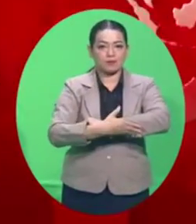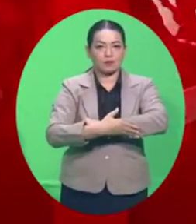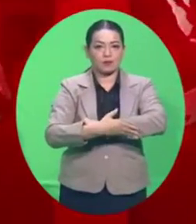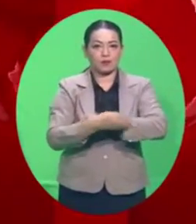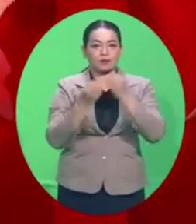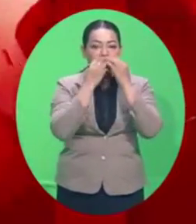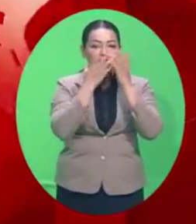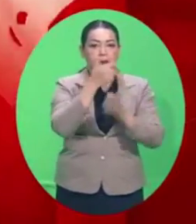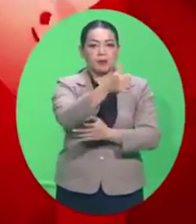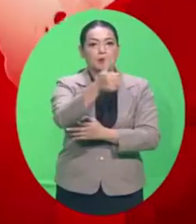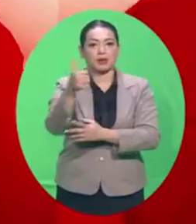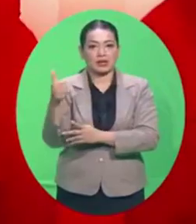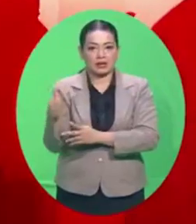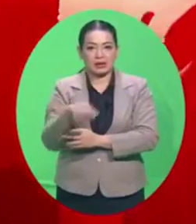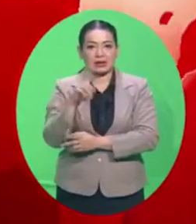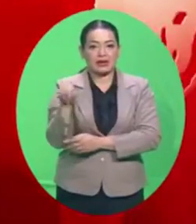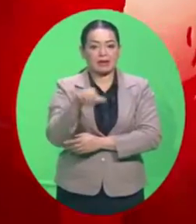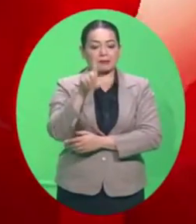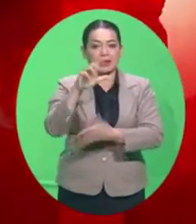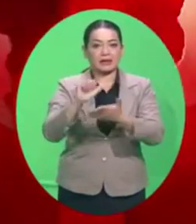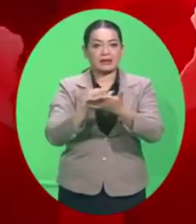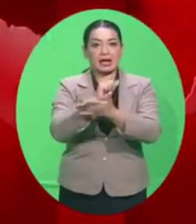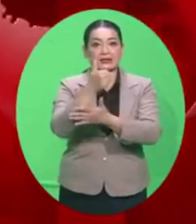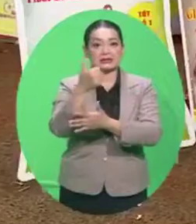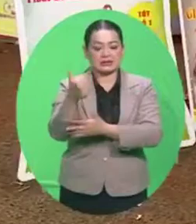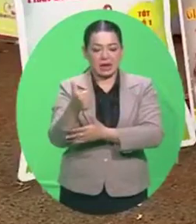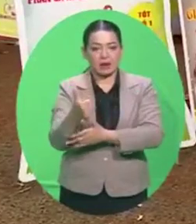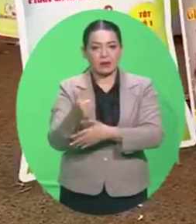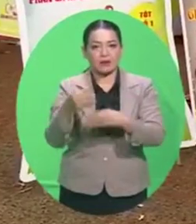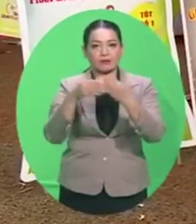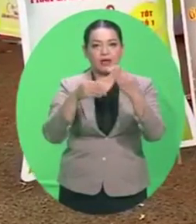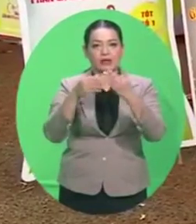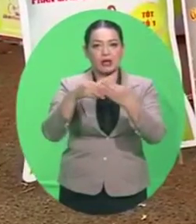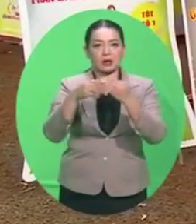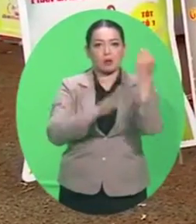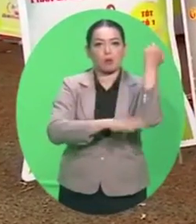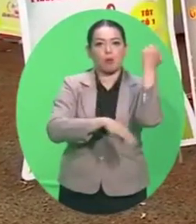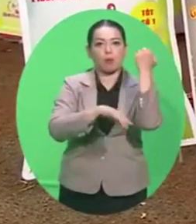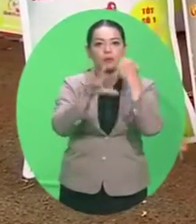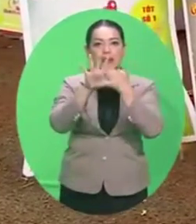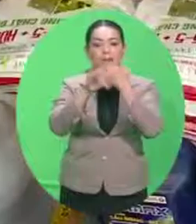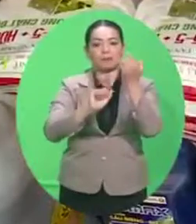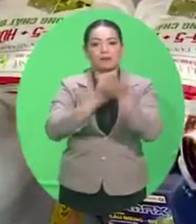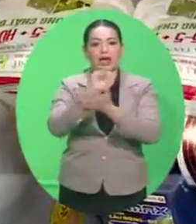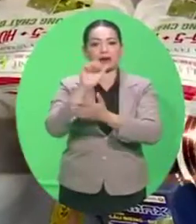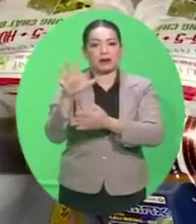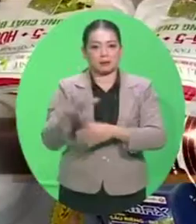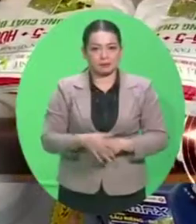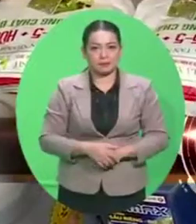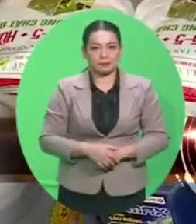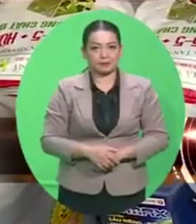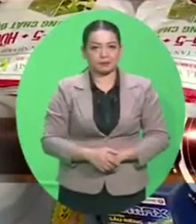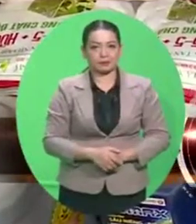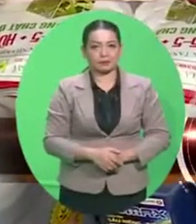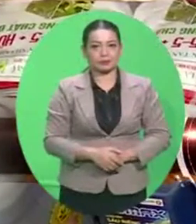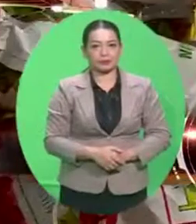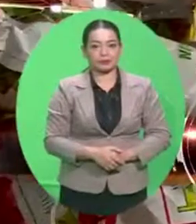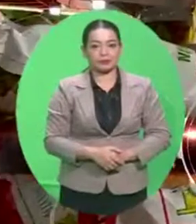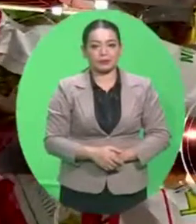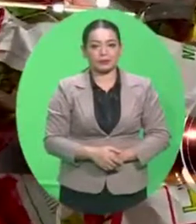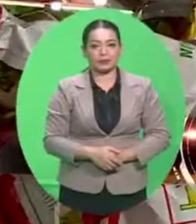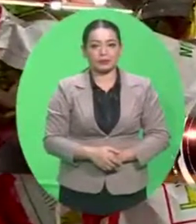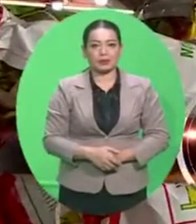tháng 6 nhằm ngày Tết Đoan Ngọ mùng 5 tháng 5. Với chủ đề Cảm ơn nhà nông, một nắng hai sương, bà con nông dân được